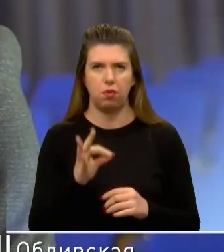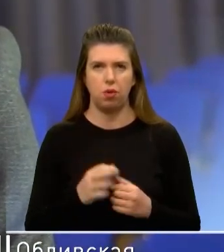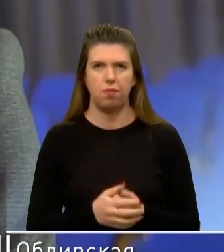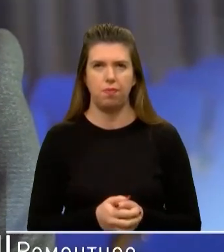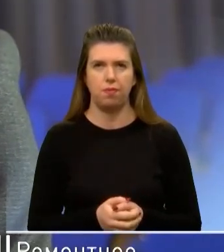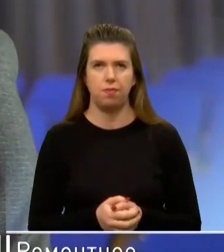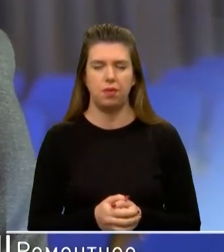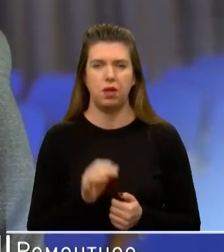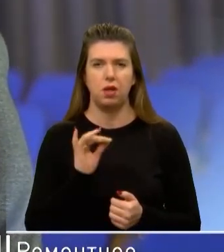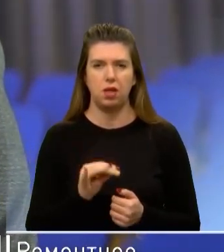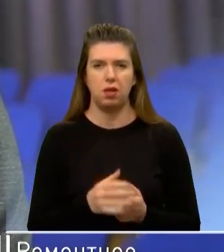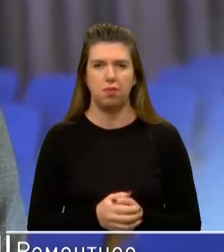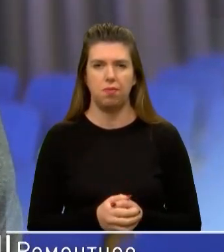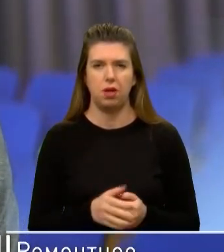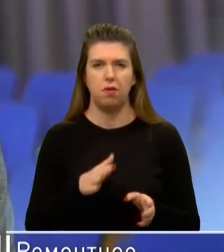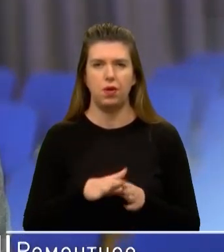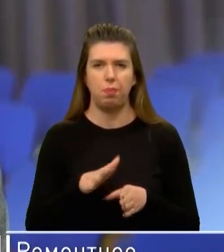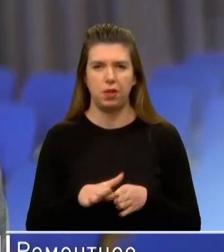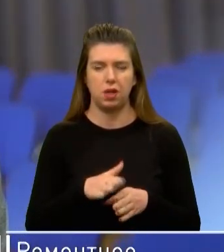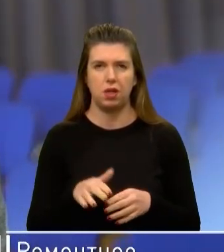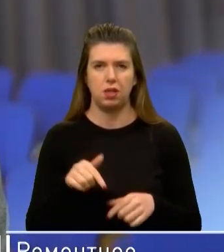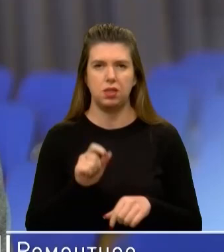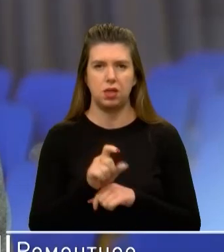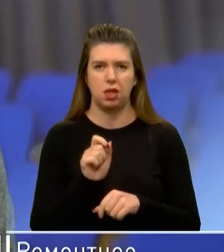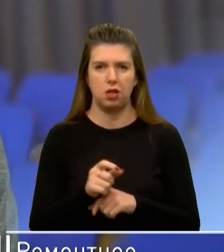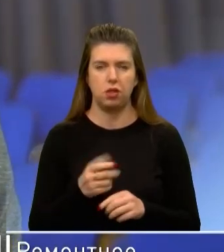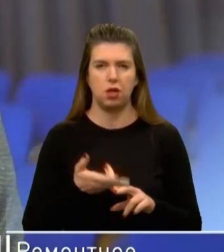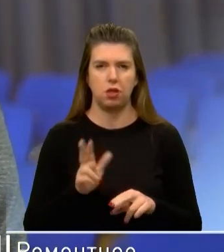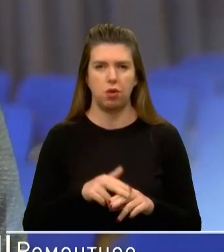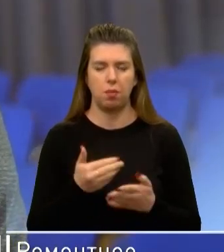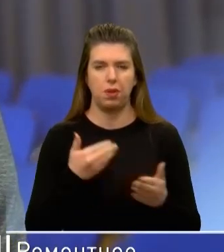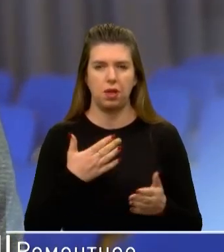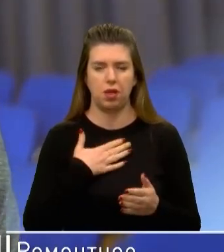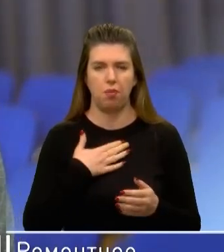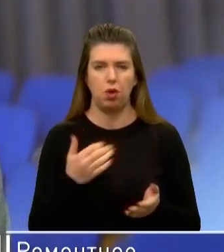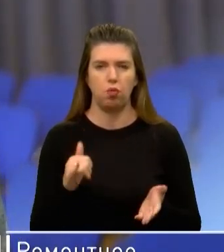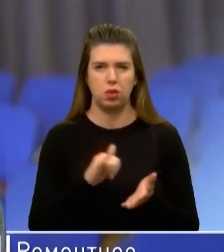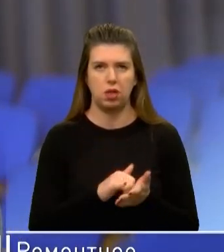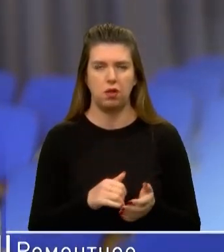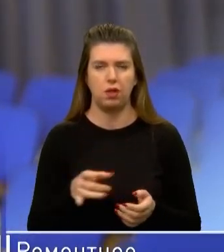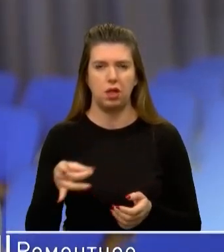операции и выполняли те задачи которые перед нами